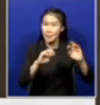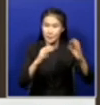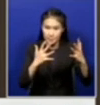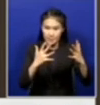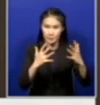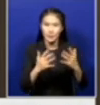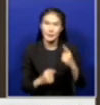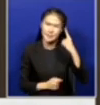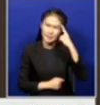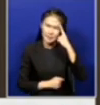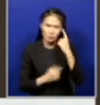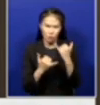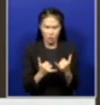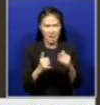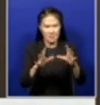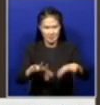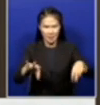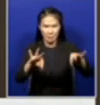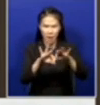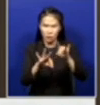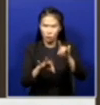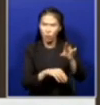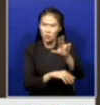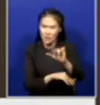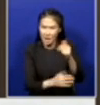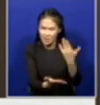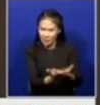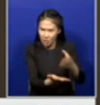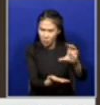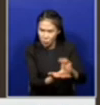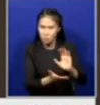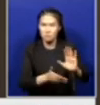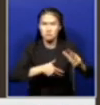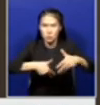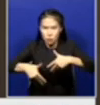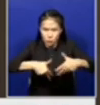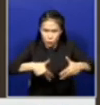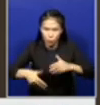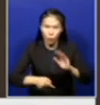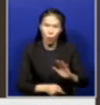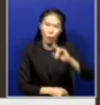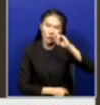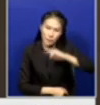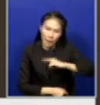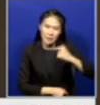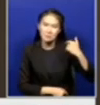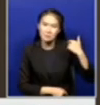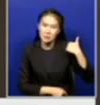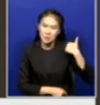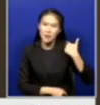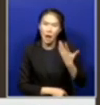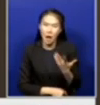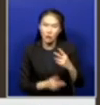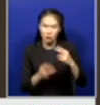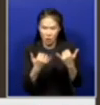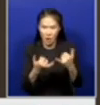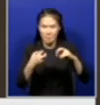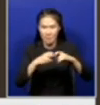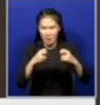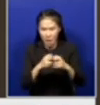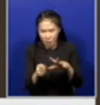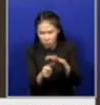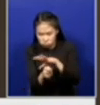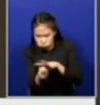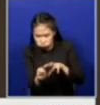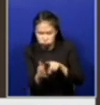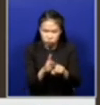ราเห็นถึงความจำเป็นที่พี่น้องประชาชนอยู่ในภาวะลำบากและต้องการเม็ดเงินเ